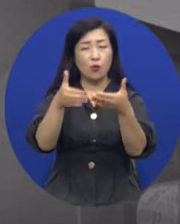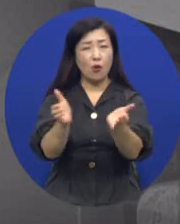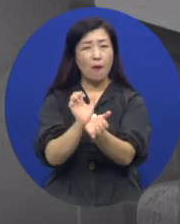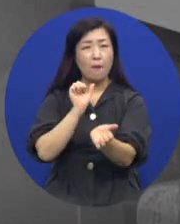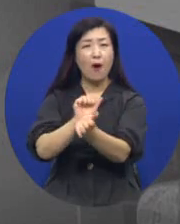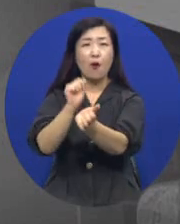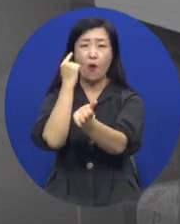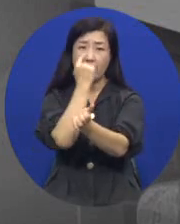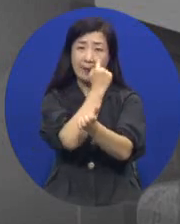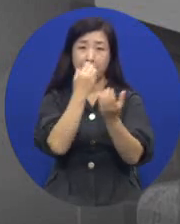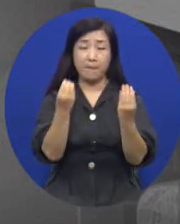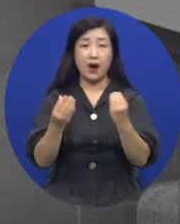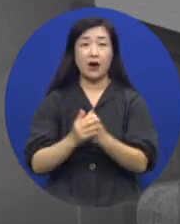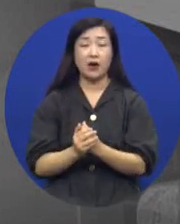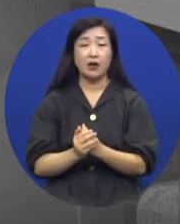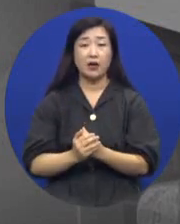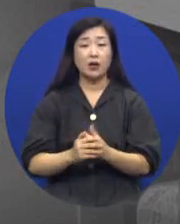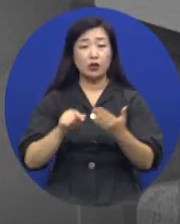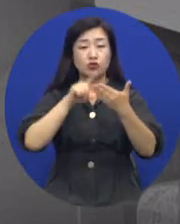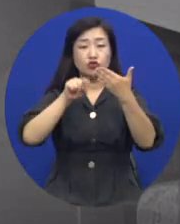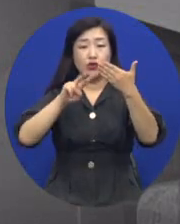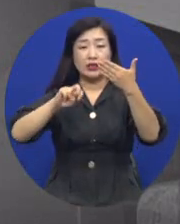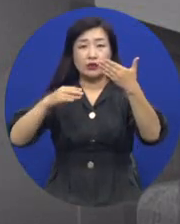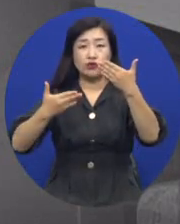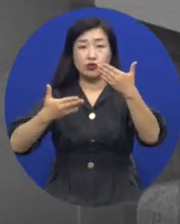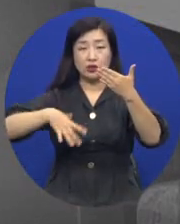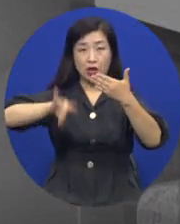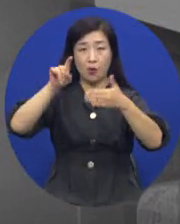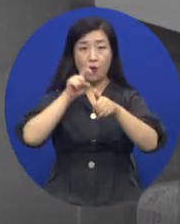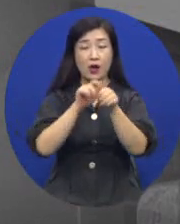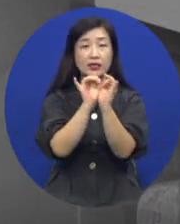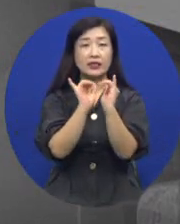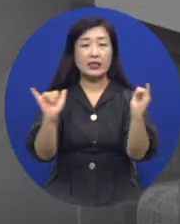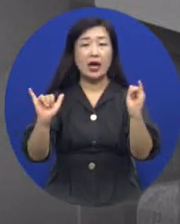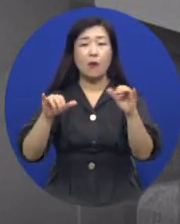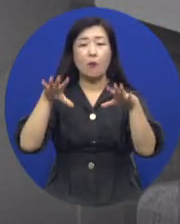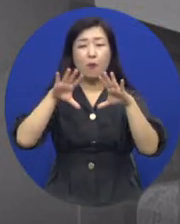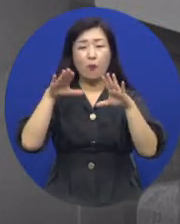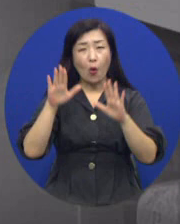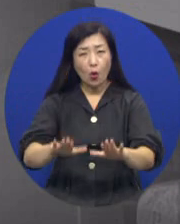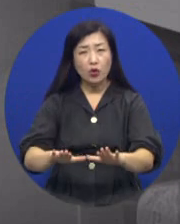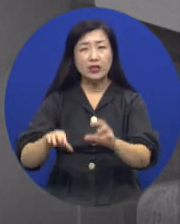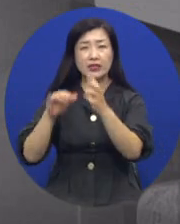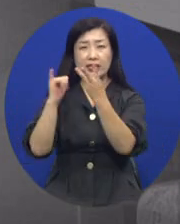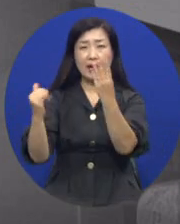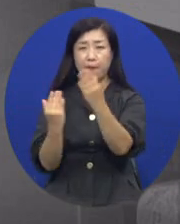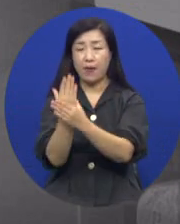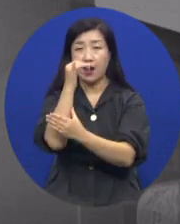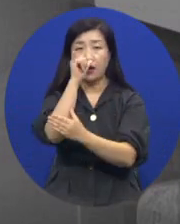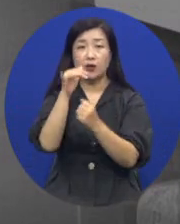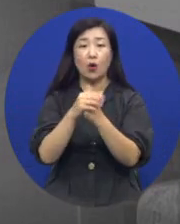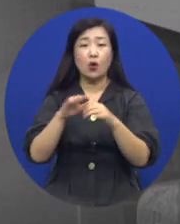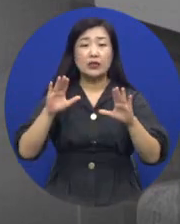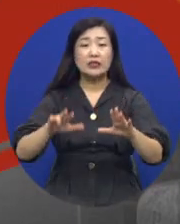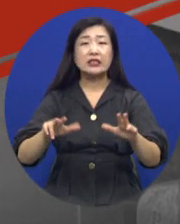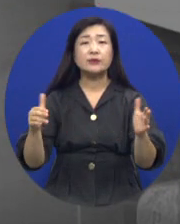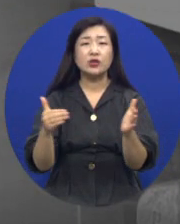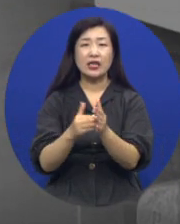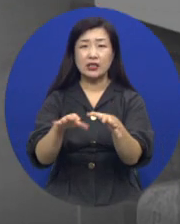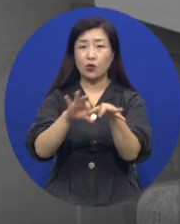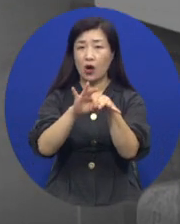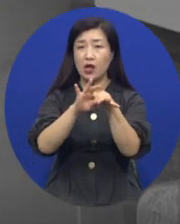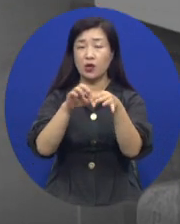확인됐습니다. 지난달 29일 첫 확진자가 나온 뒤 오늘 3명이 추가 확진 판정을 받으면서 지금까지